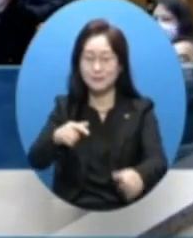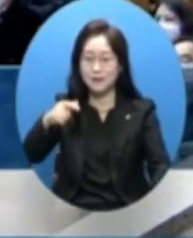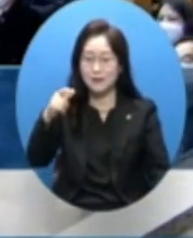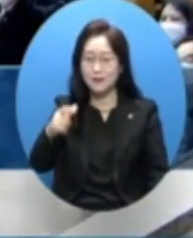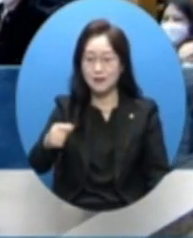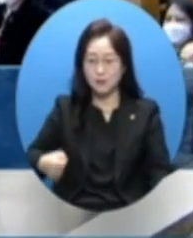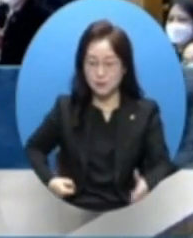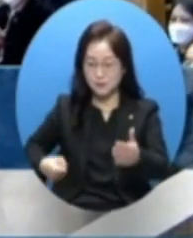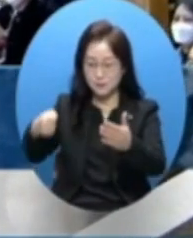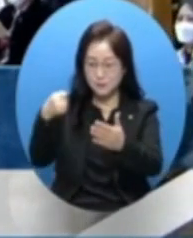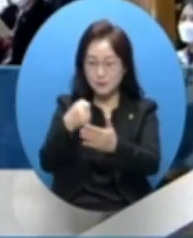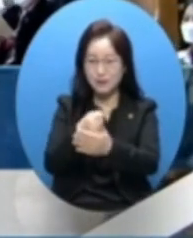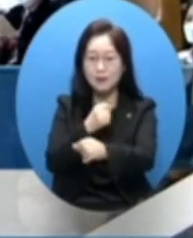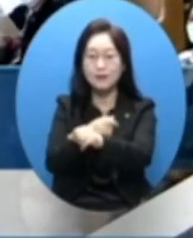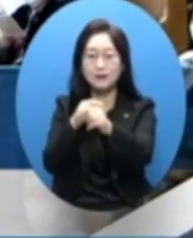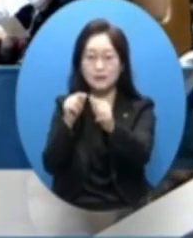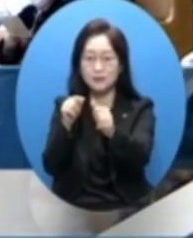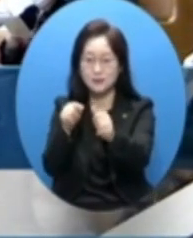강하고 담대하라